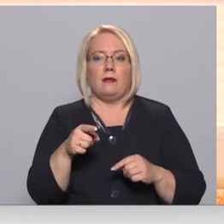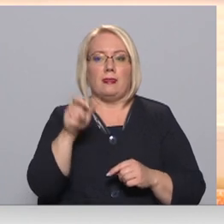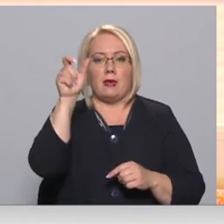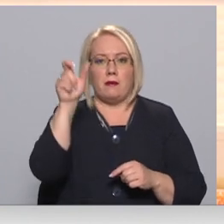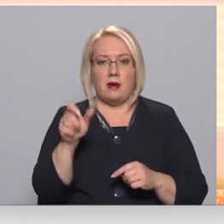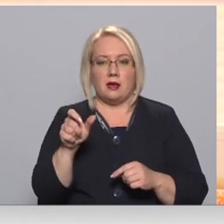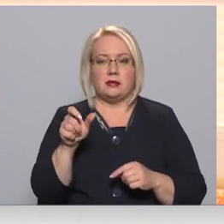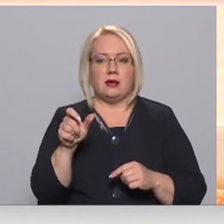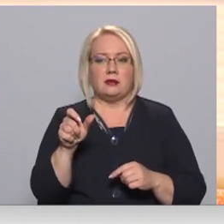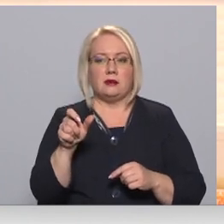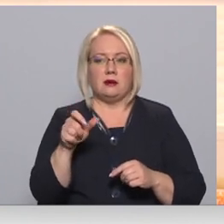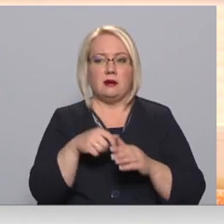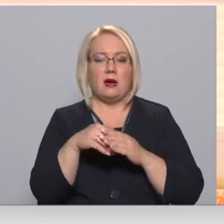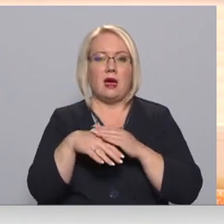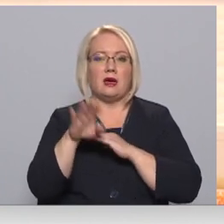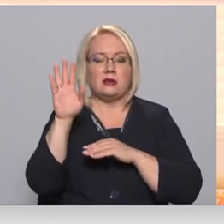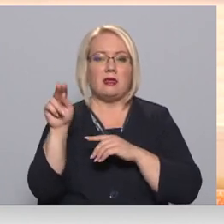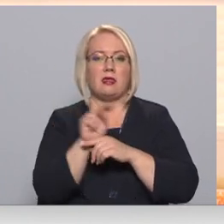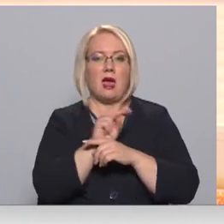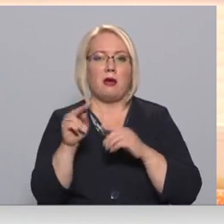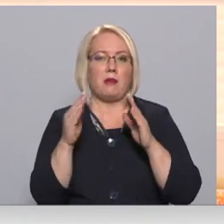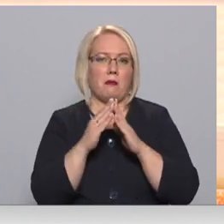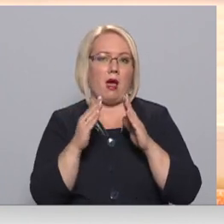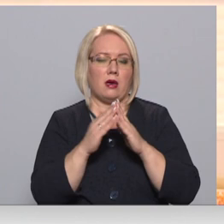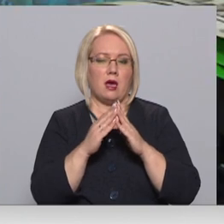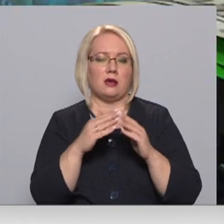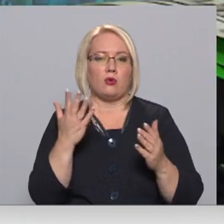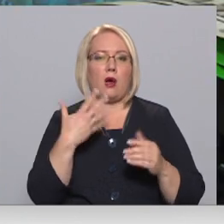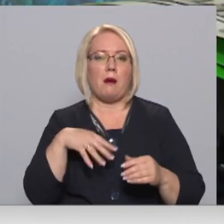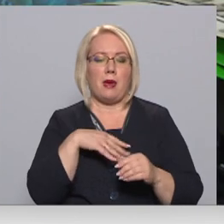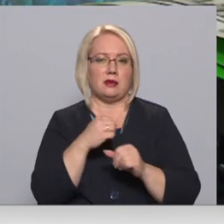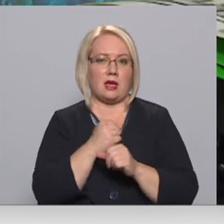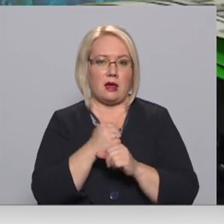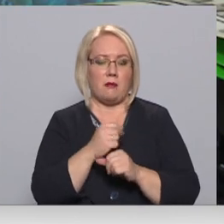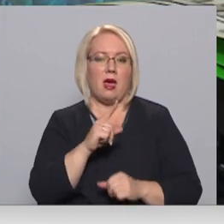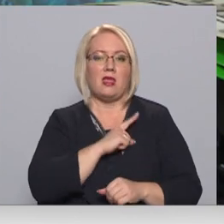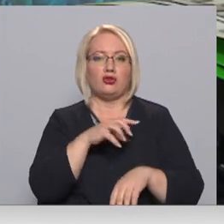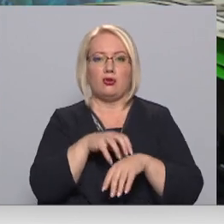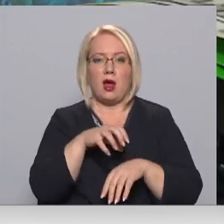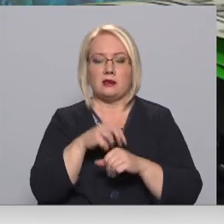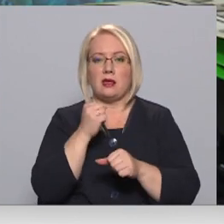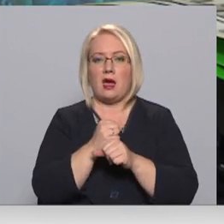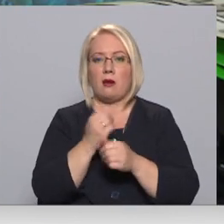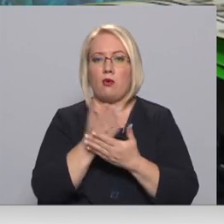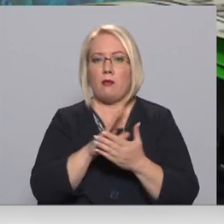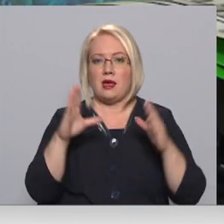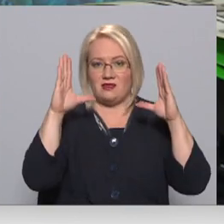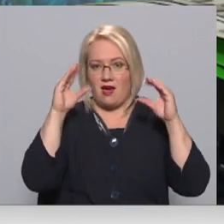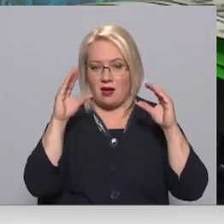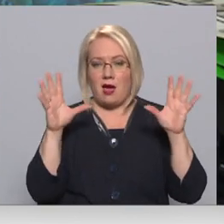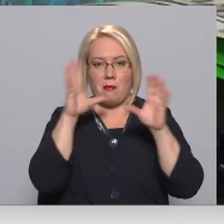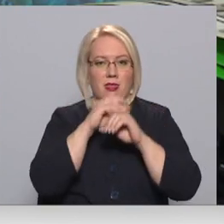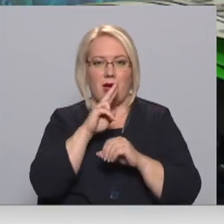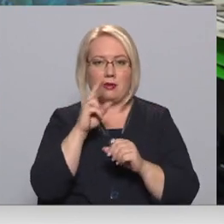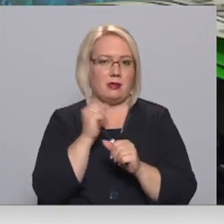pacients aiziet ar terapiju mājās, jā, tas ir tas, ko mēs darām. Dežūra ārsti gan darbu beidz vakarā, pa nakti nestrādā.